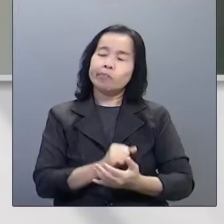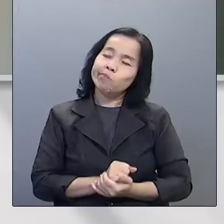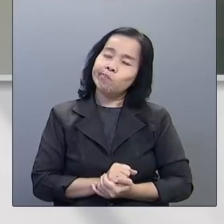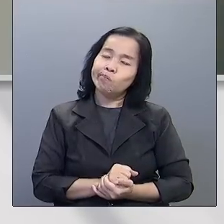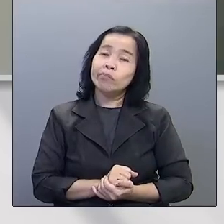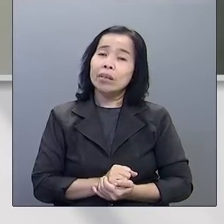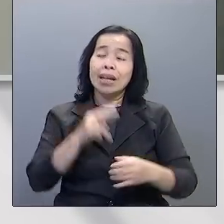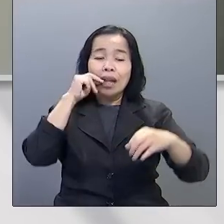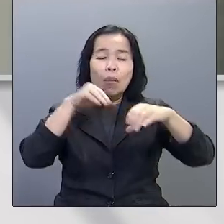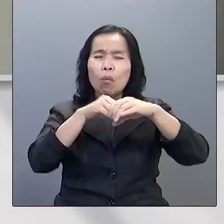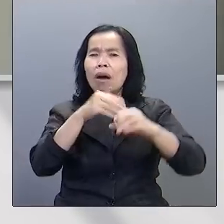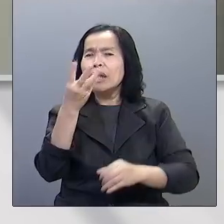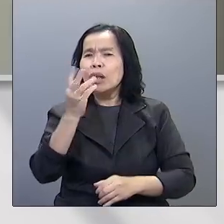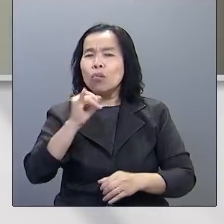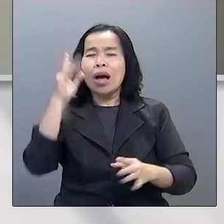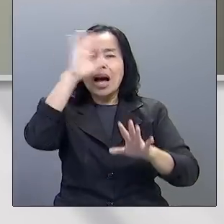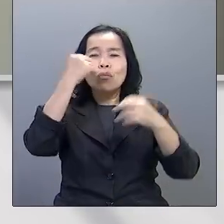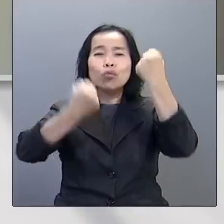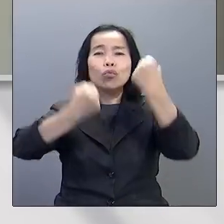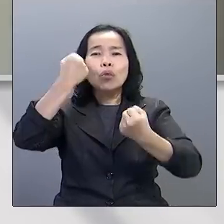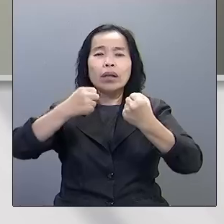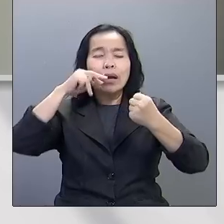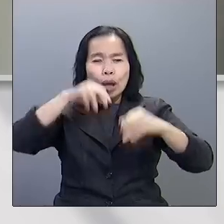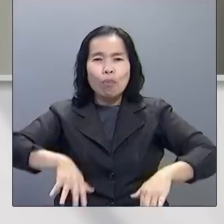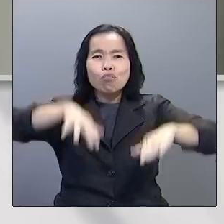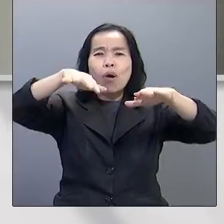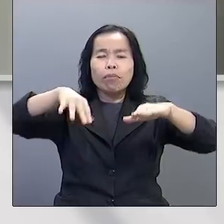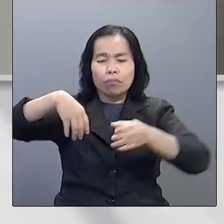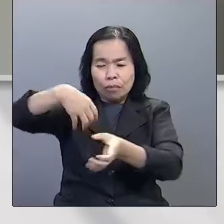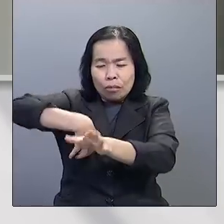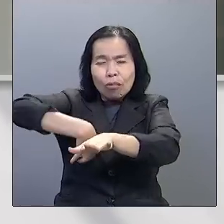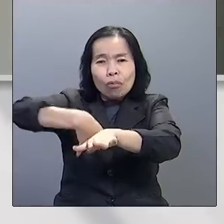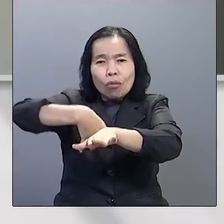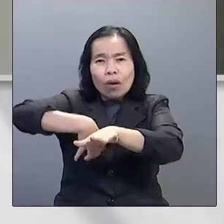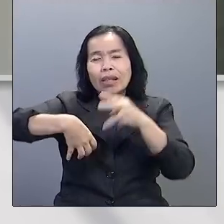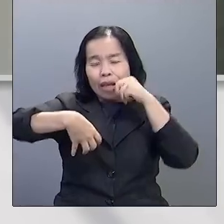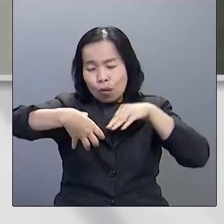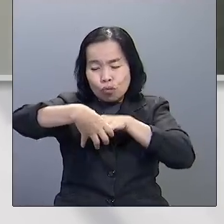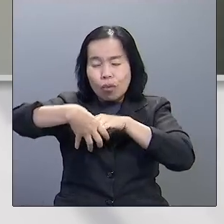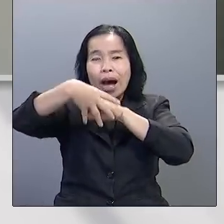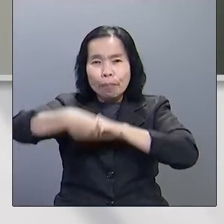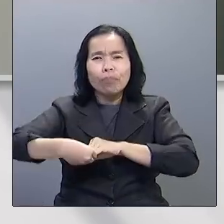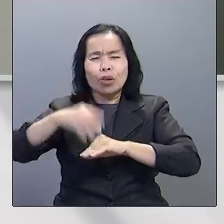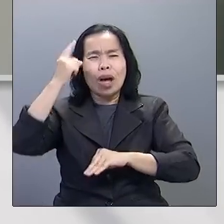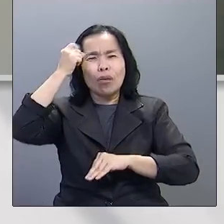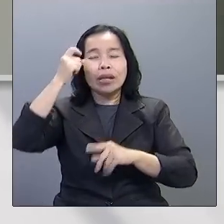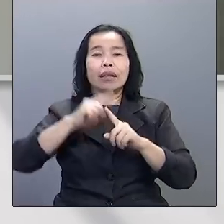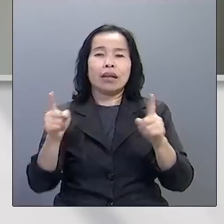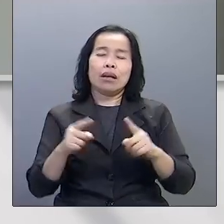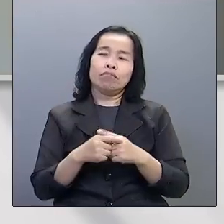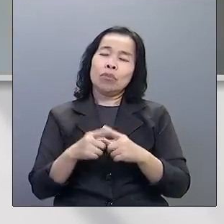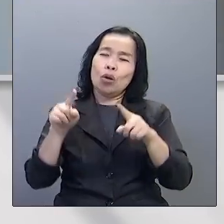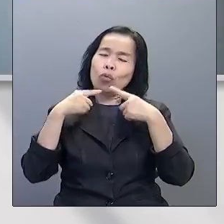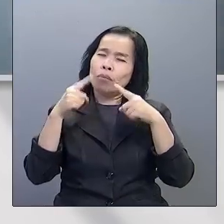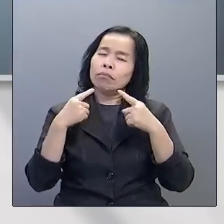ข้าได้ไม่เยอะคล้ายกับรถยนต์ที่วิ่งในน้ำซึ่งก็สามารถทำให้เครื่องยนต์ดับได้นะคะท่านไม่ขอตอบอะไรมากในเว